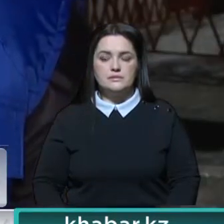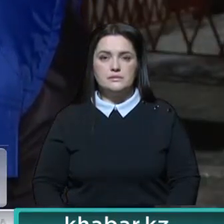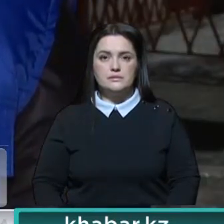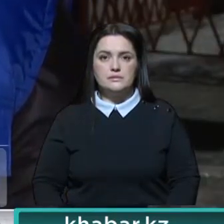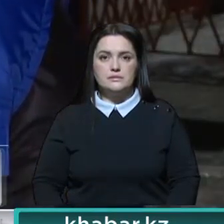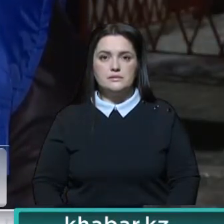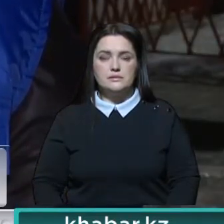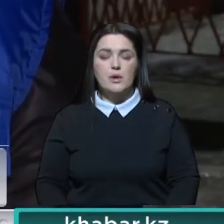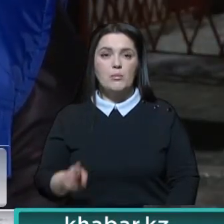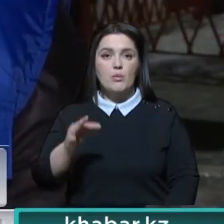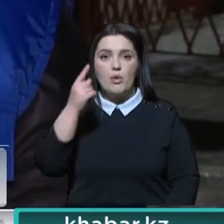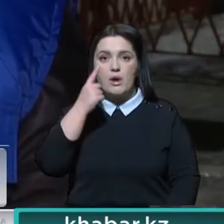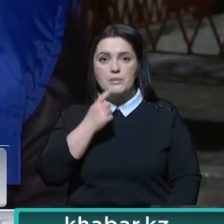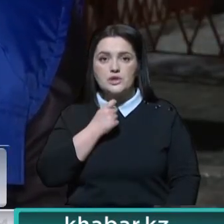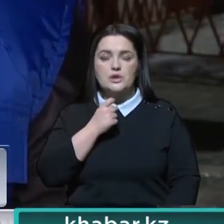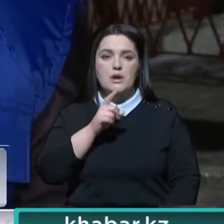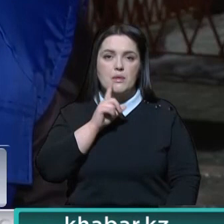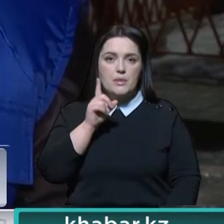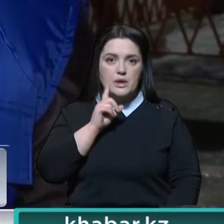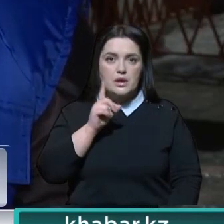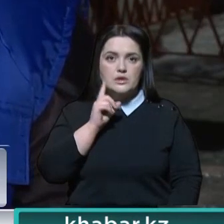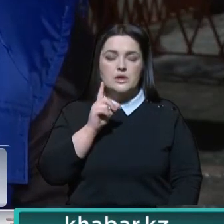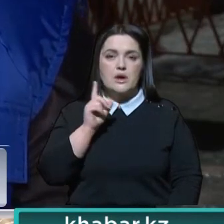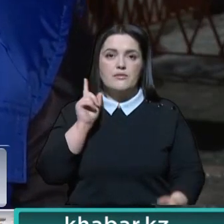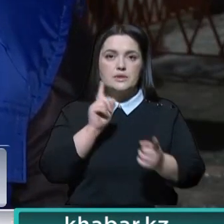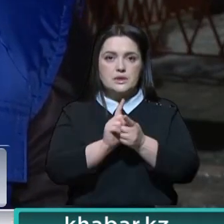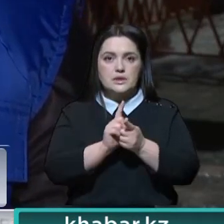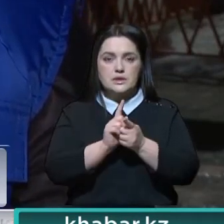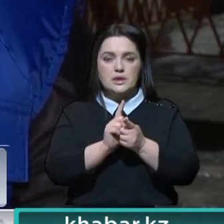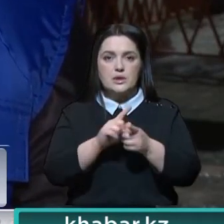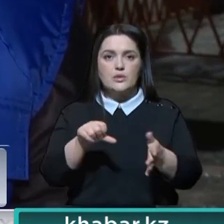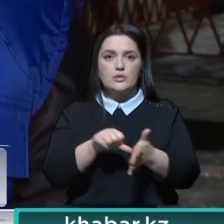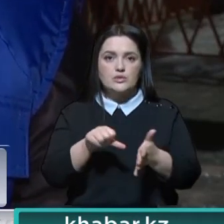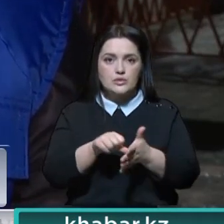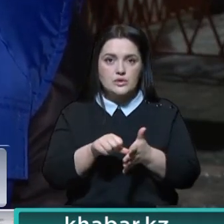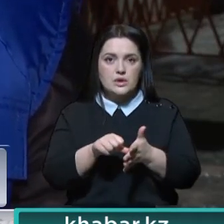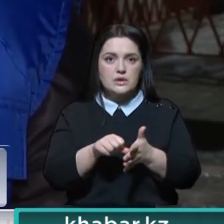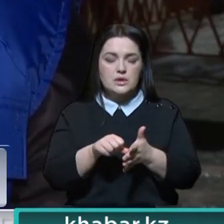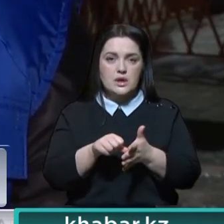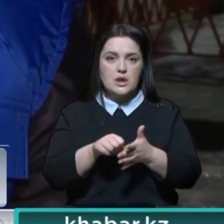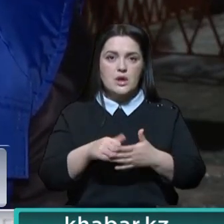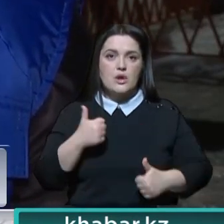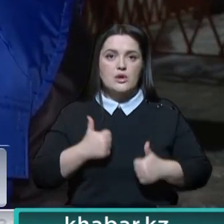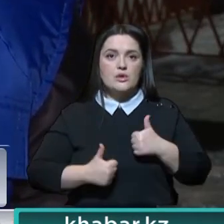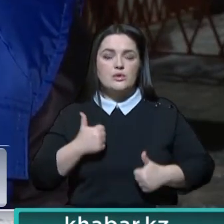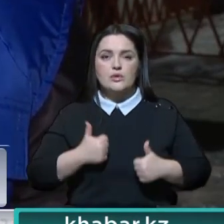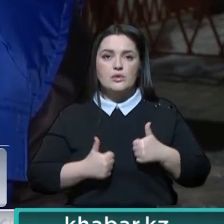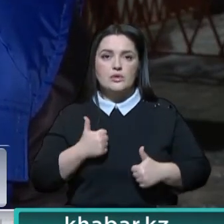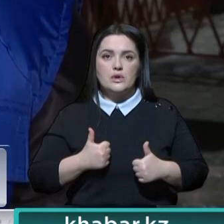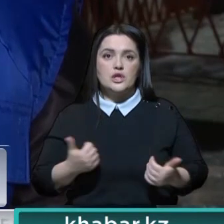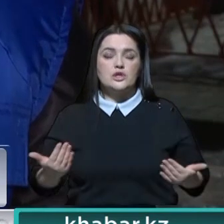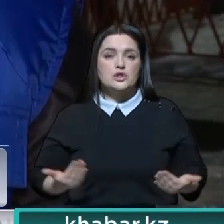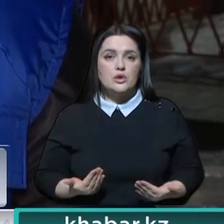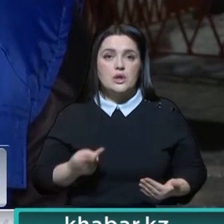По обращению молодежи встретились с участниками конкурса «Жилье